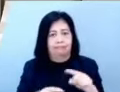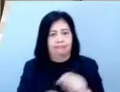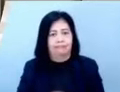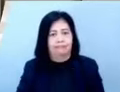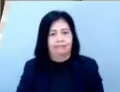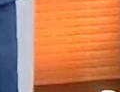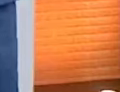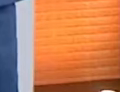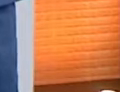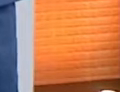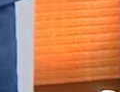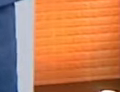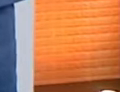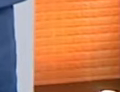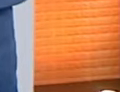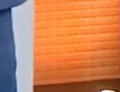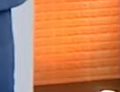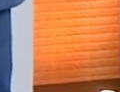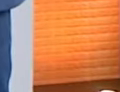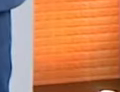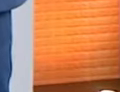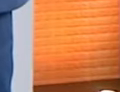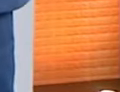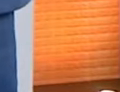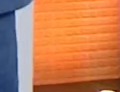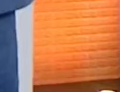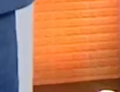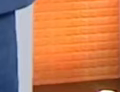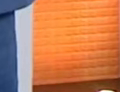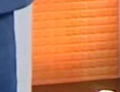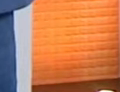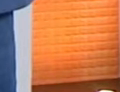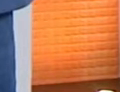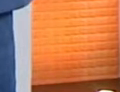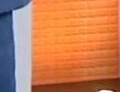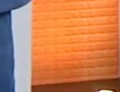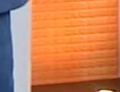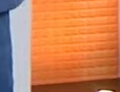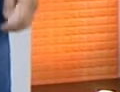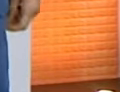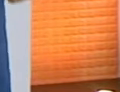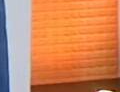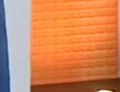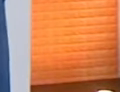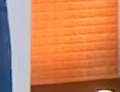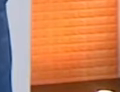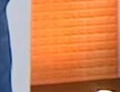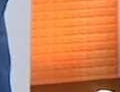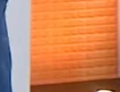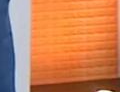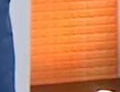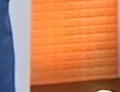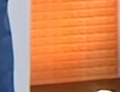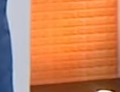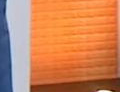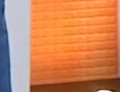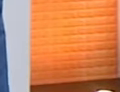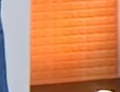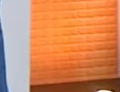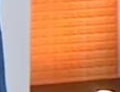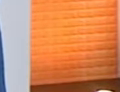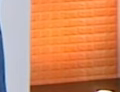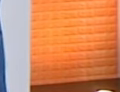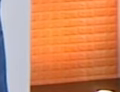Good luck sa inyo, guys! Igan, mauna ka sa mga balita. Mag-subscribe sa GMA Integrated News sa YouTube. Sa mga Kapuso